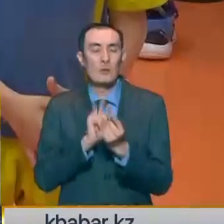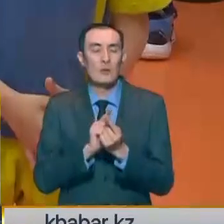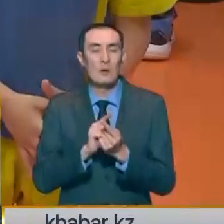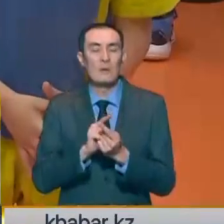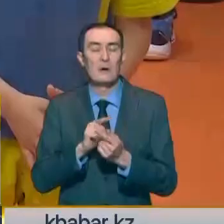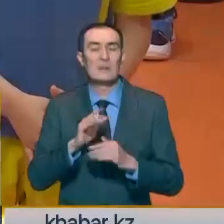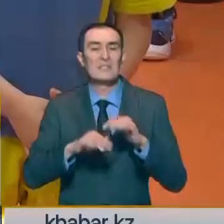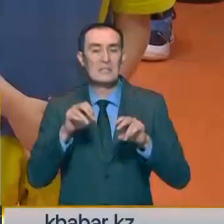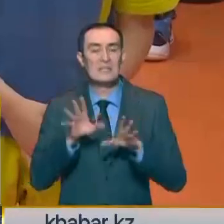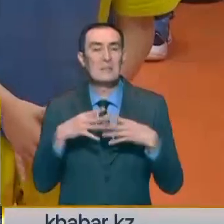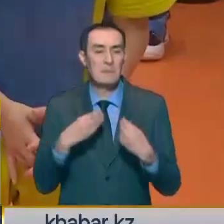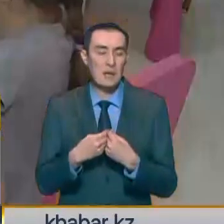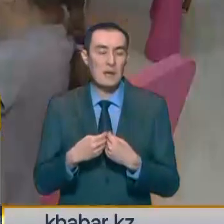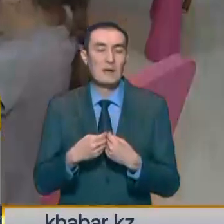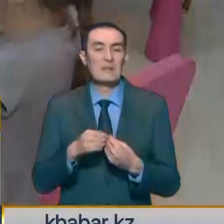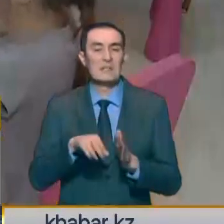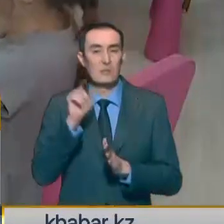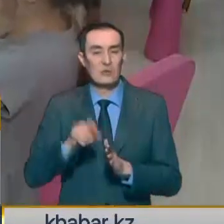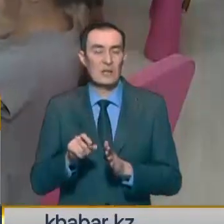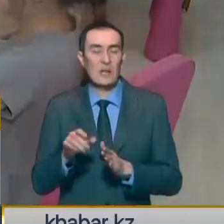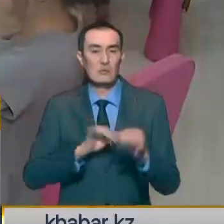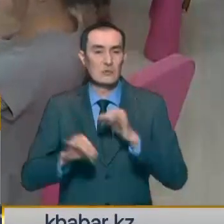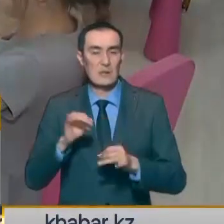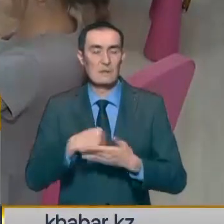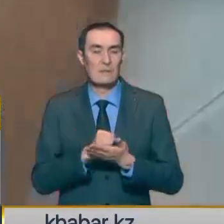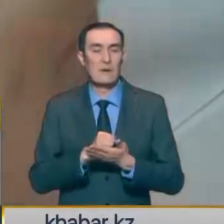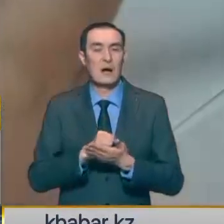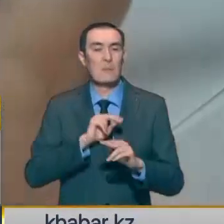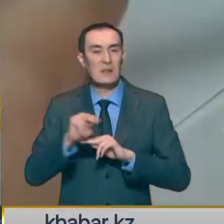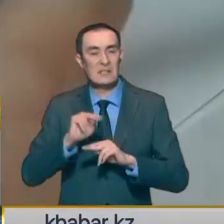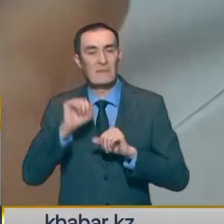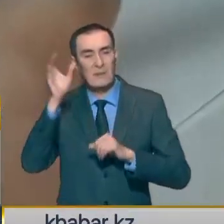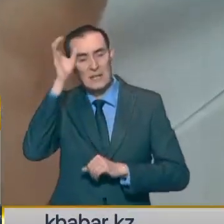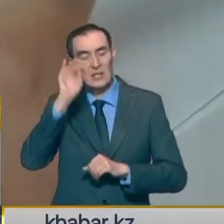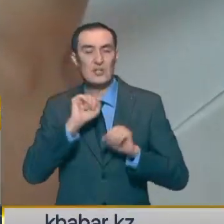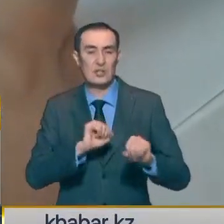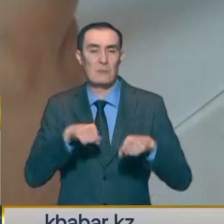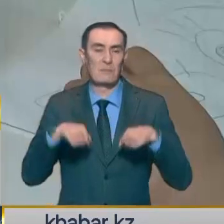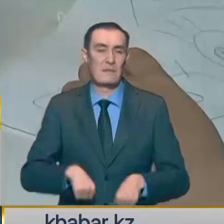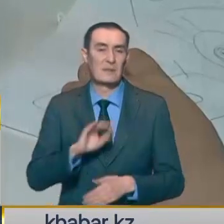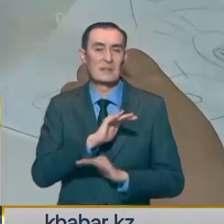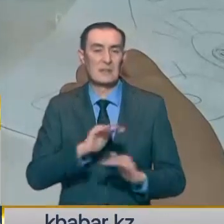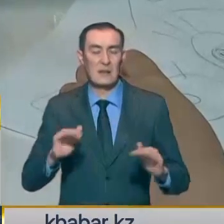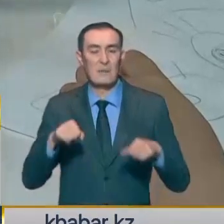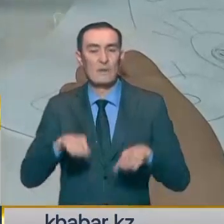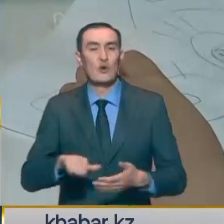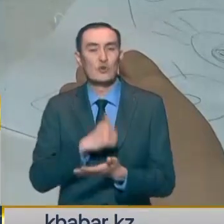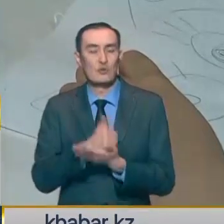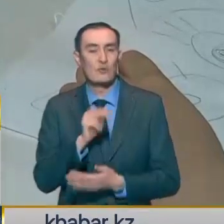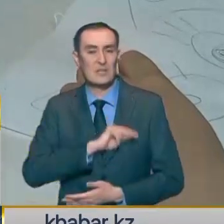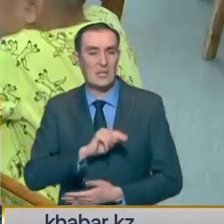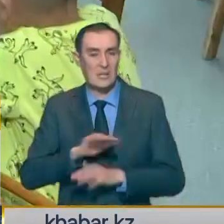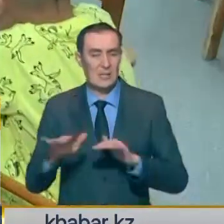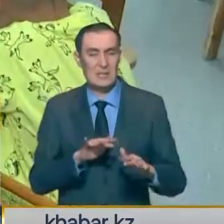семей. Депутаты во втором чтении приняли поправки по вопросам образования и защиты прав ребенка. Закон определяет правовую основу